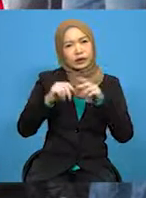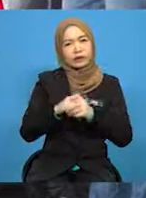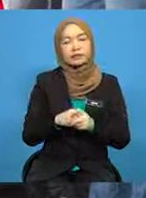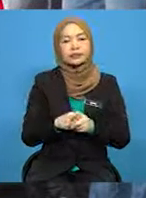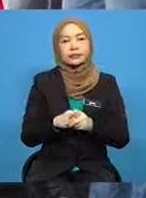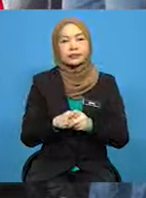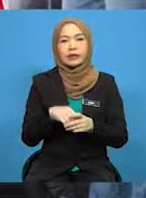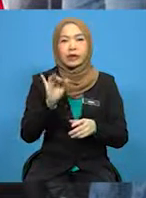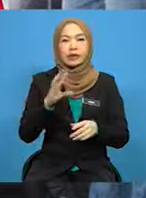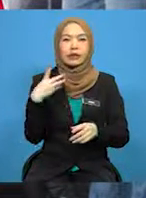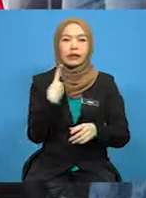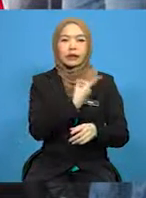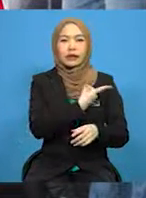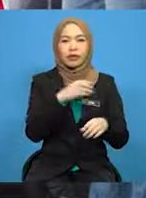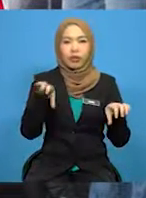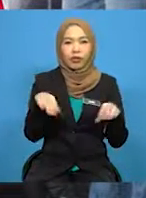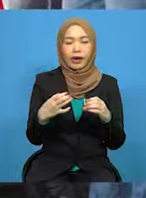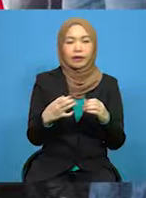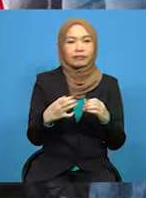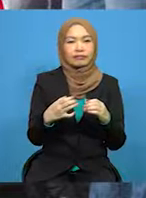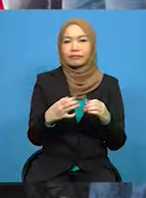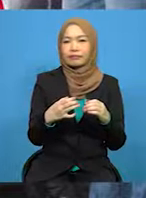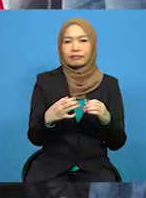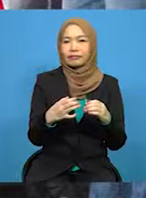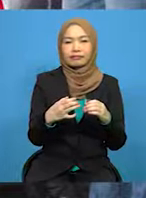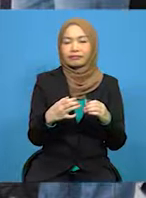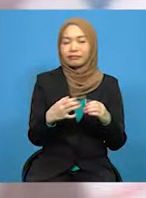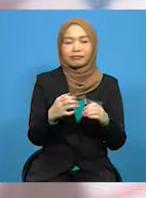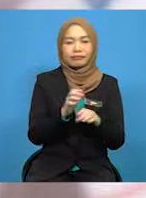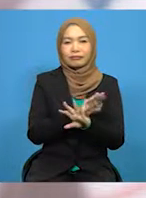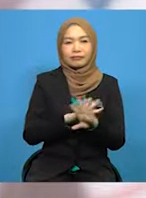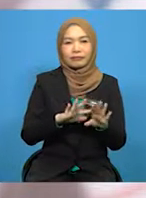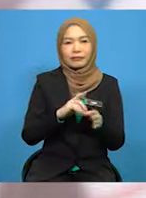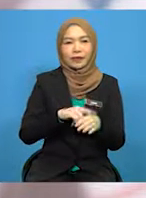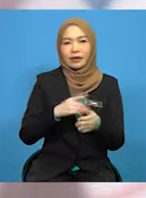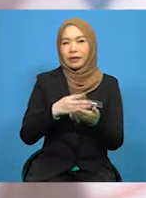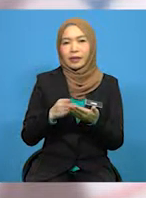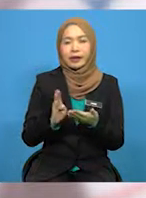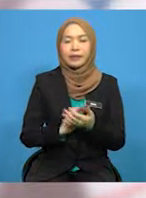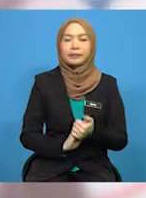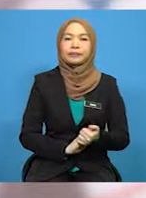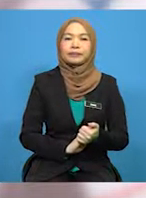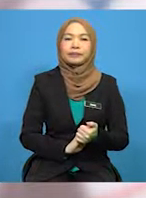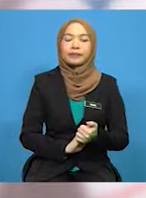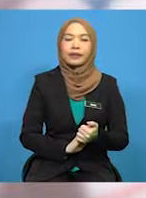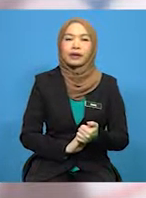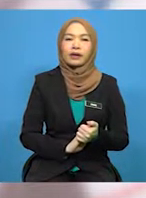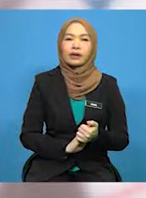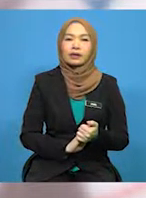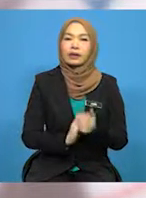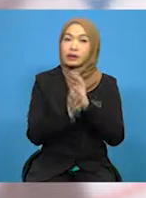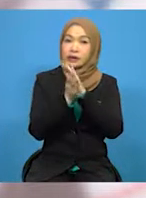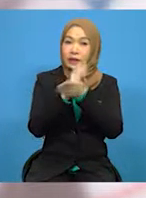dilakukan sendiri tetap tidak dibayar. Oleh itu, nilai yang